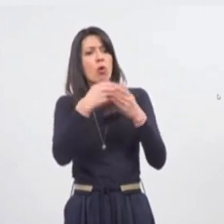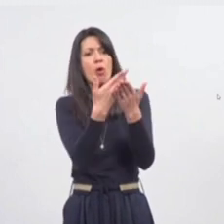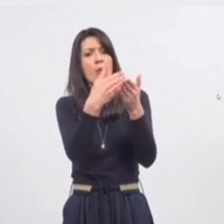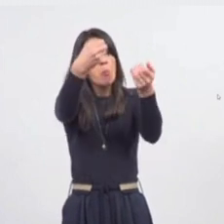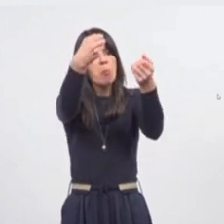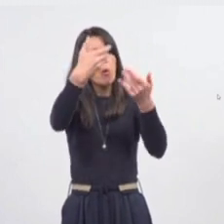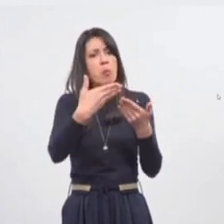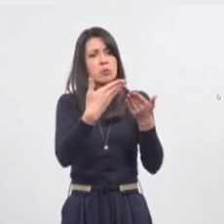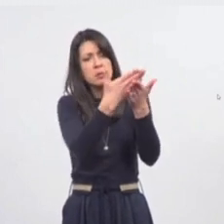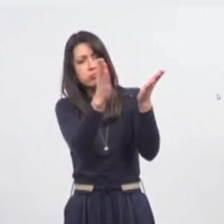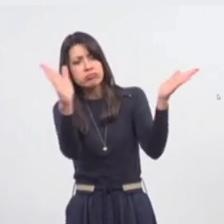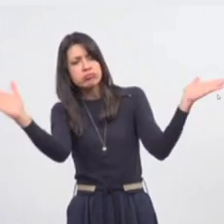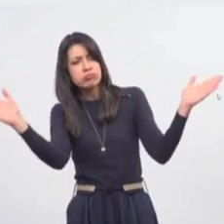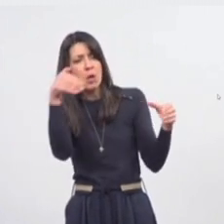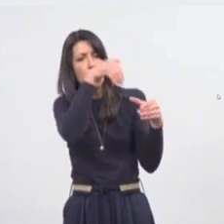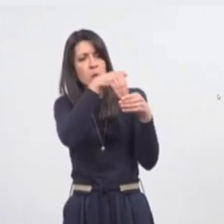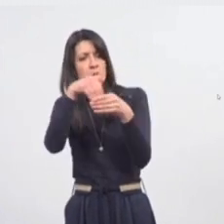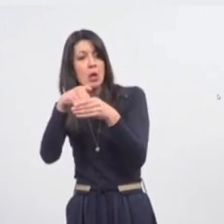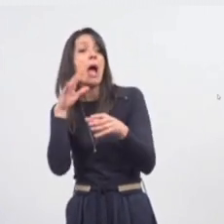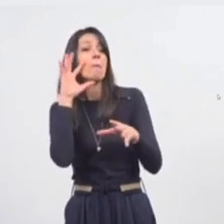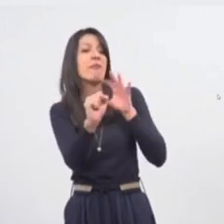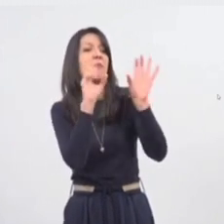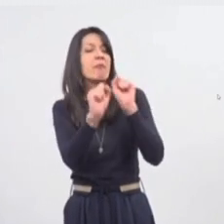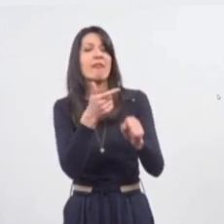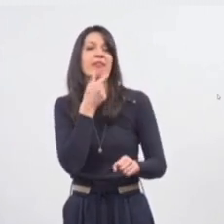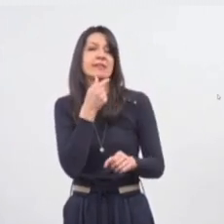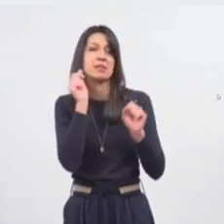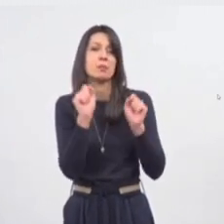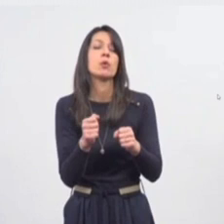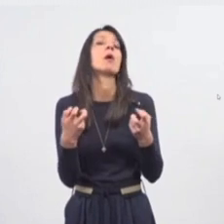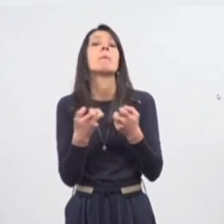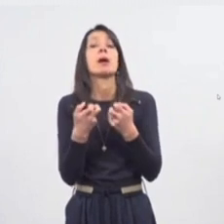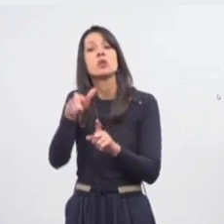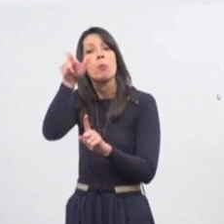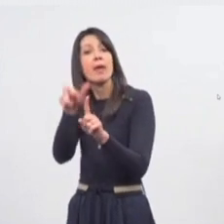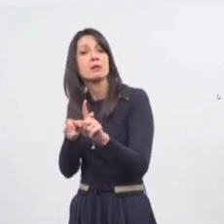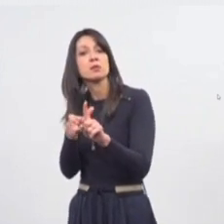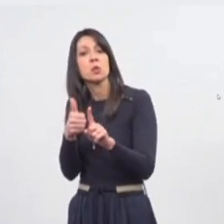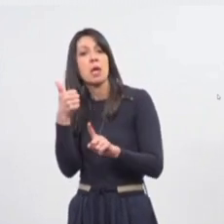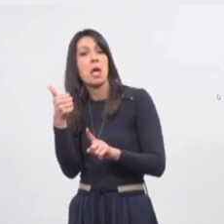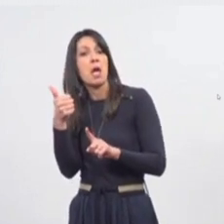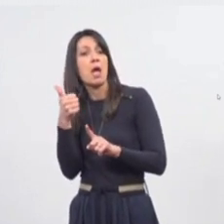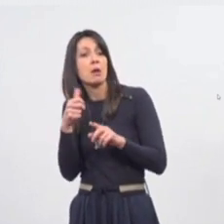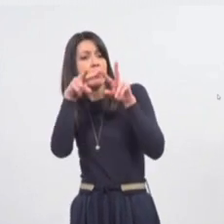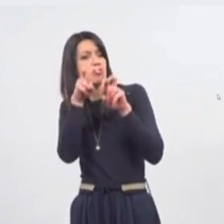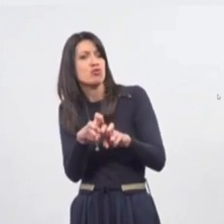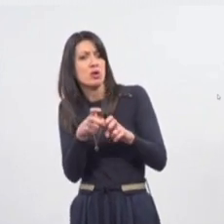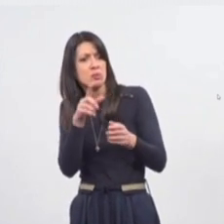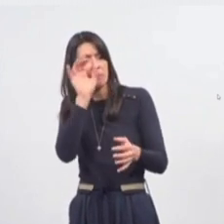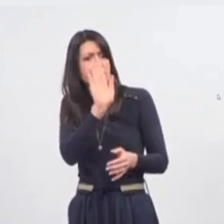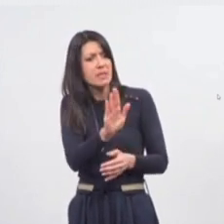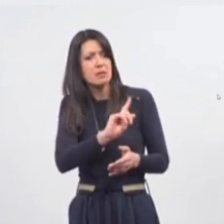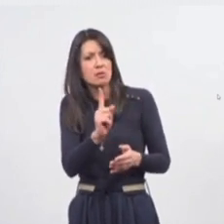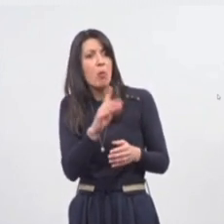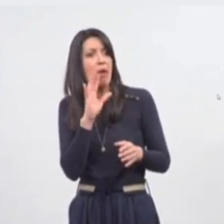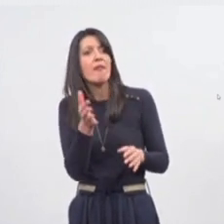d'autres contenus dans l'écosystème numérique, notamment par une personne qui n'en fait pas précisément la recherche. Nous partageons